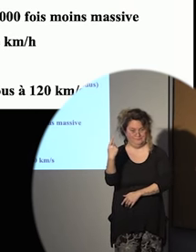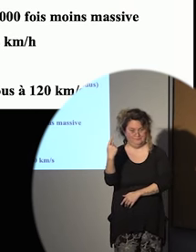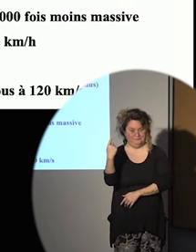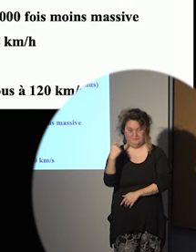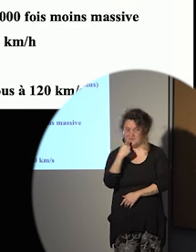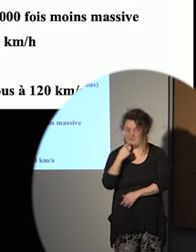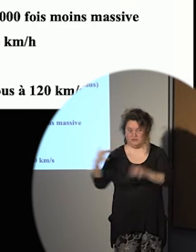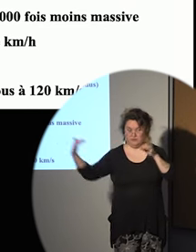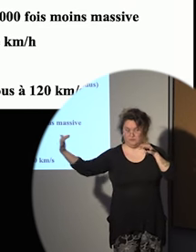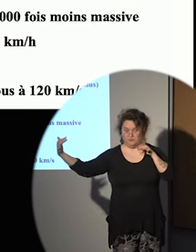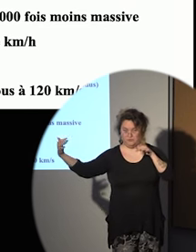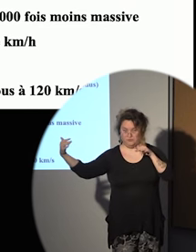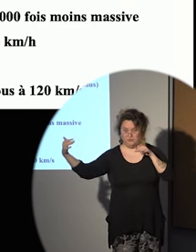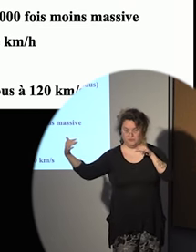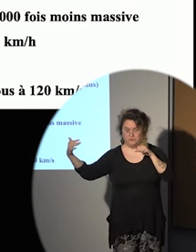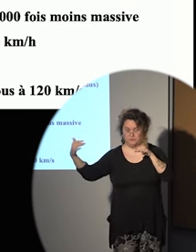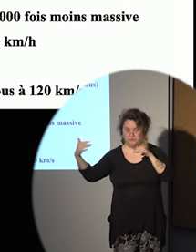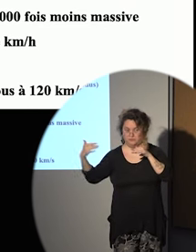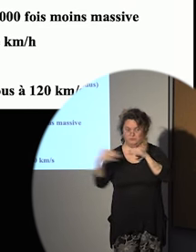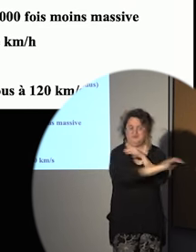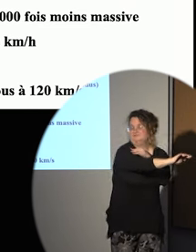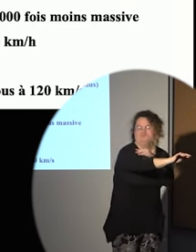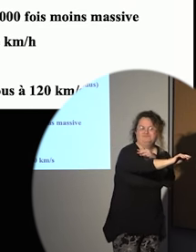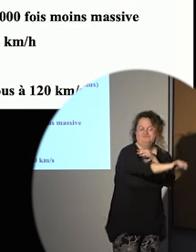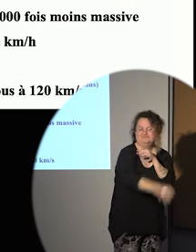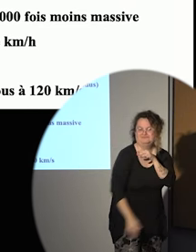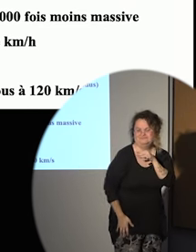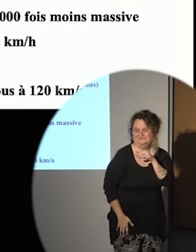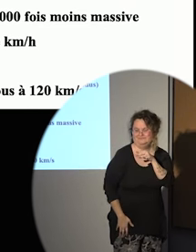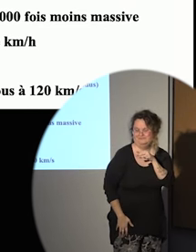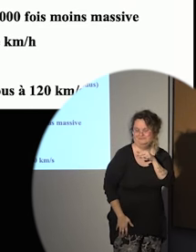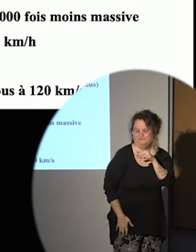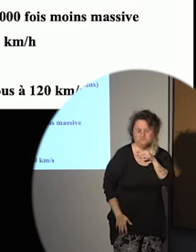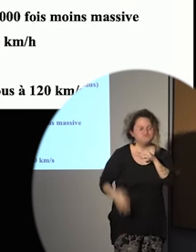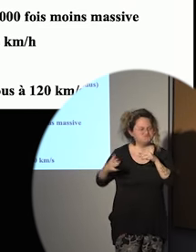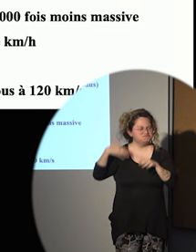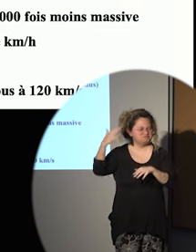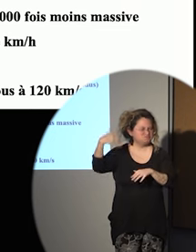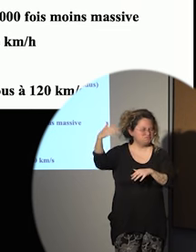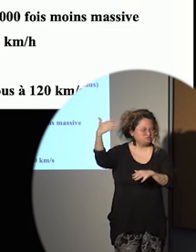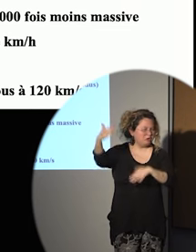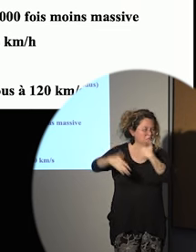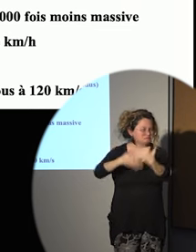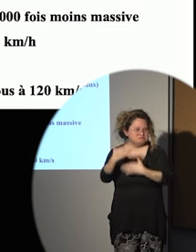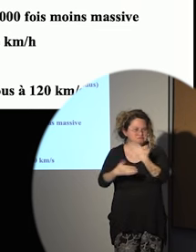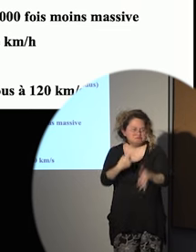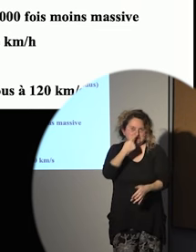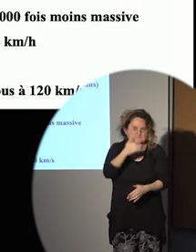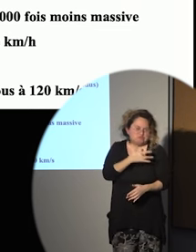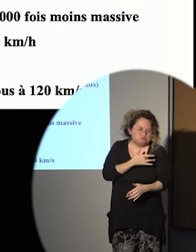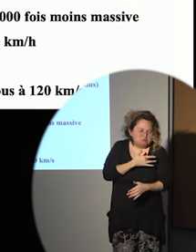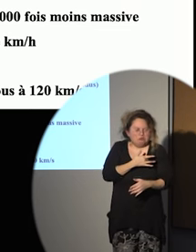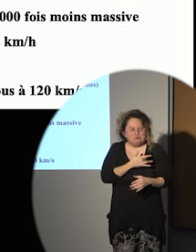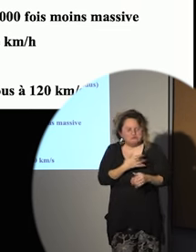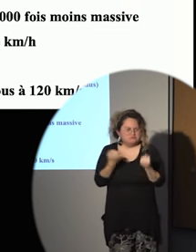s'échapper, juste nous faire une visite. Et puis plus tard, possiblement, on n'en est pas encore sûr